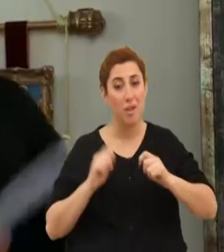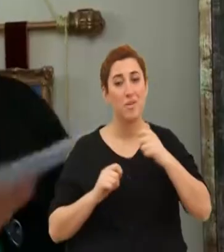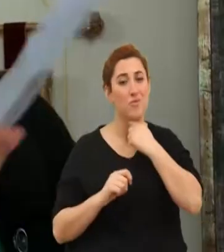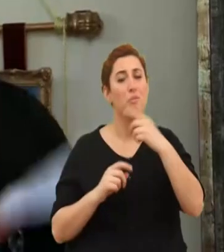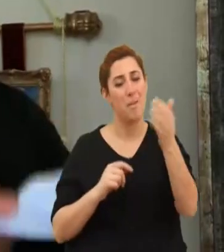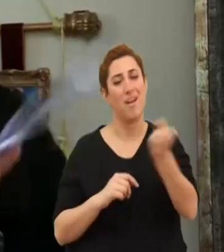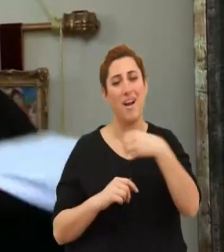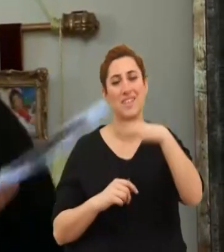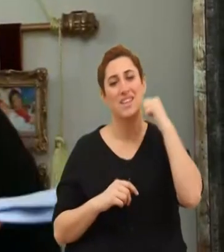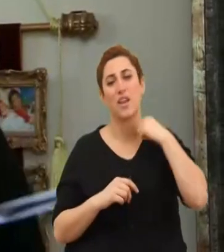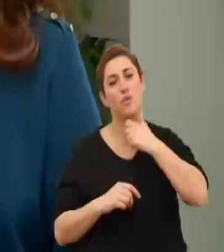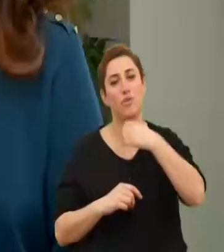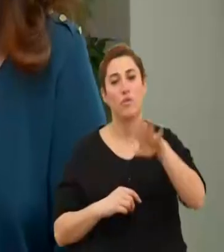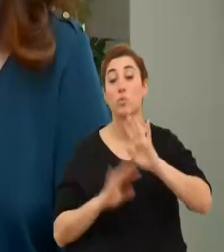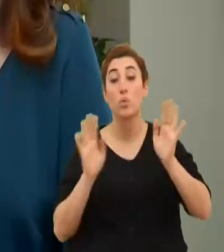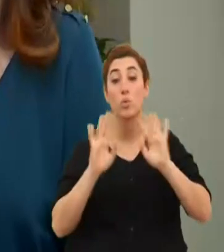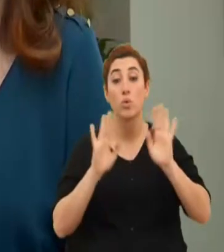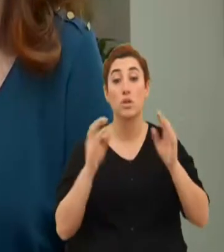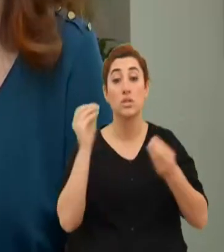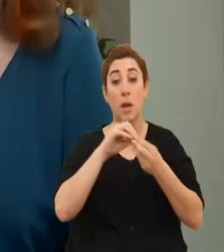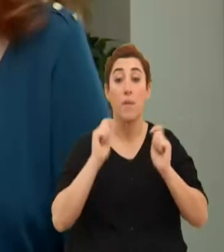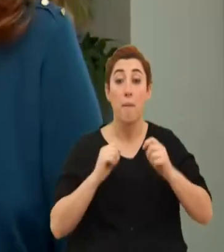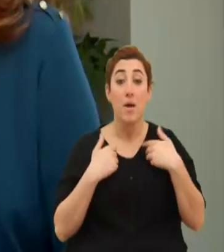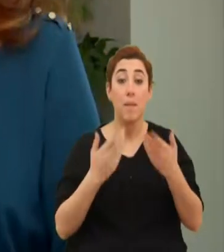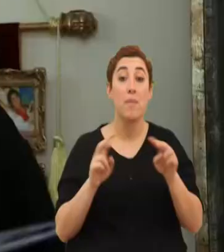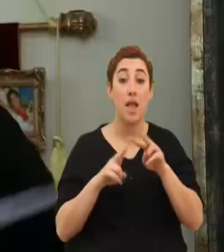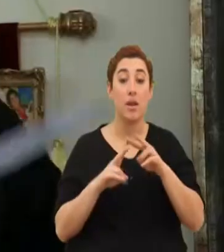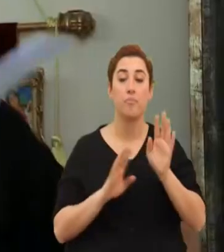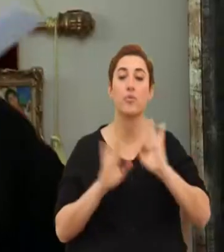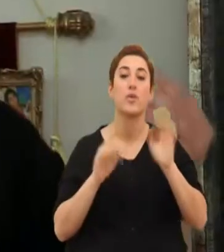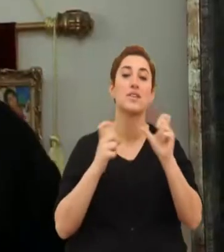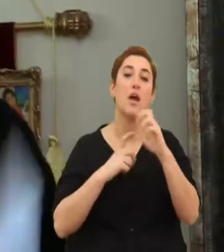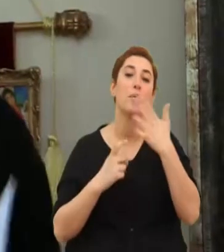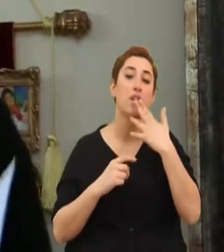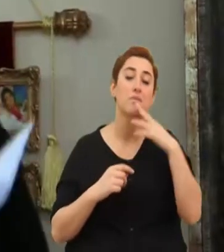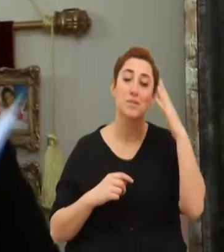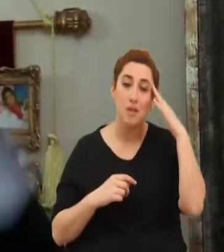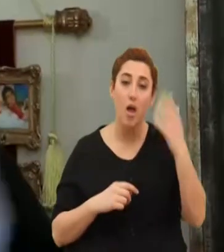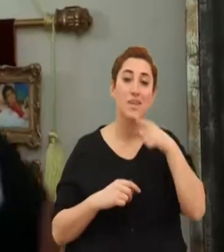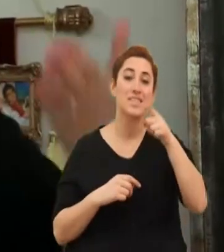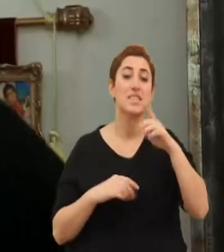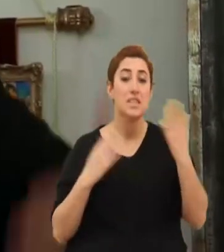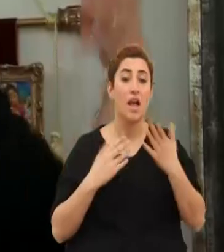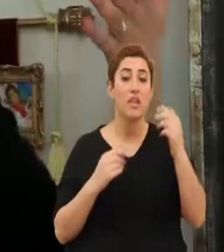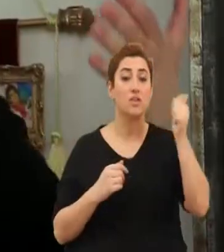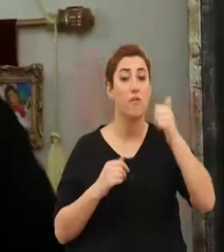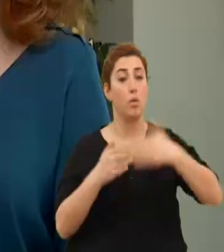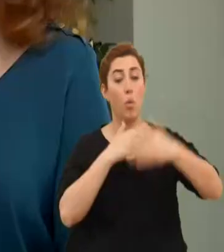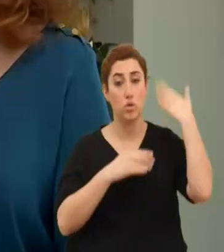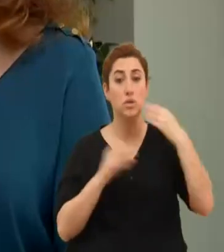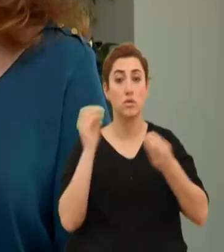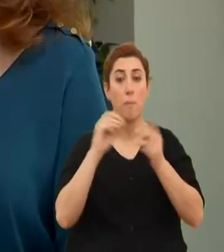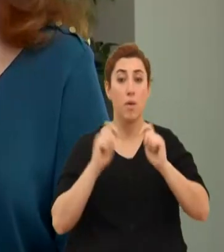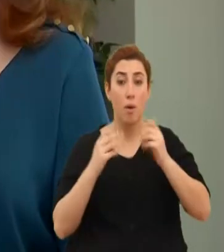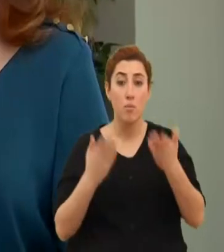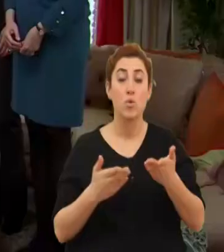Ne olursunuz alın bunu geri, ne olur. Yok yani zam yapabiliriz Meryem'ciğim. Yok Serpil Hanım, sağ olun. Siz zaten zamanında zam mı